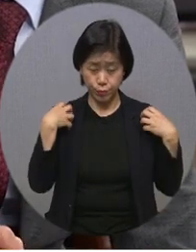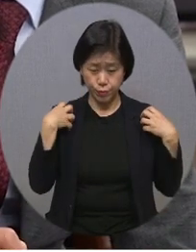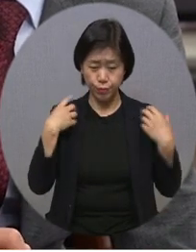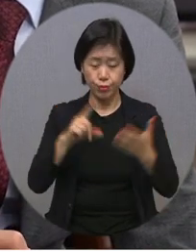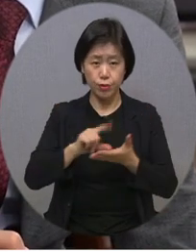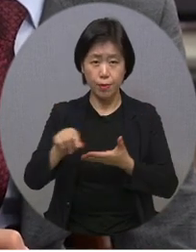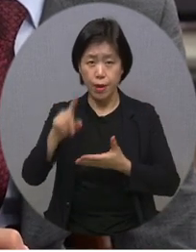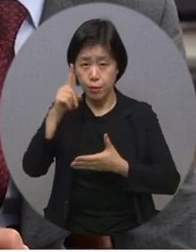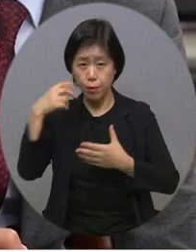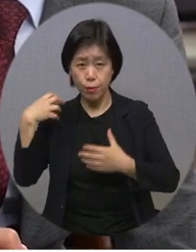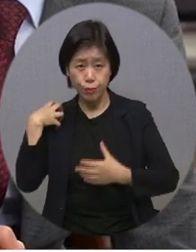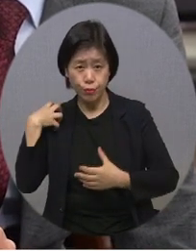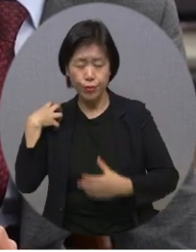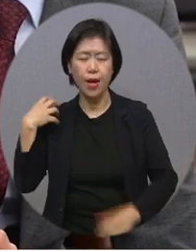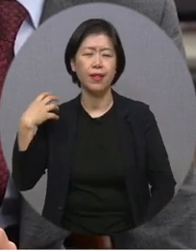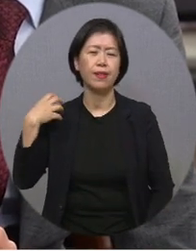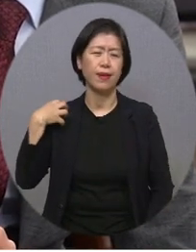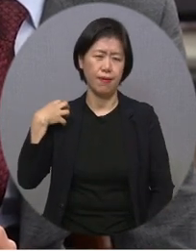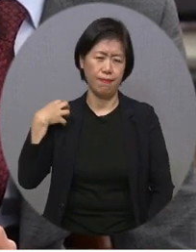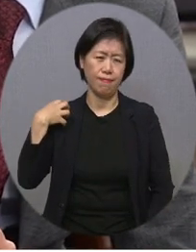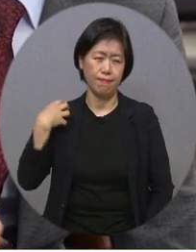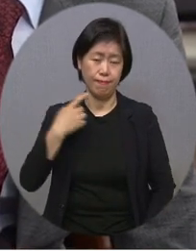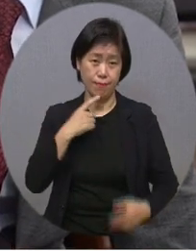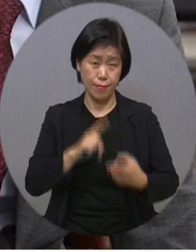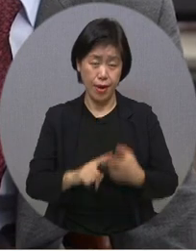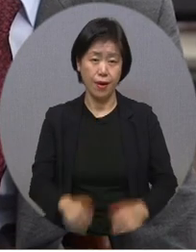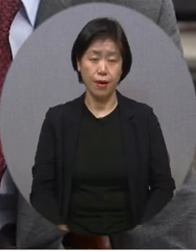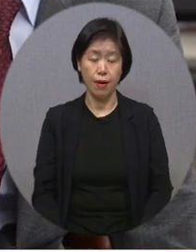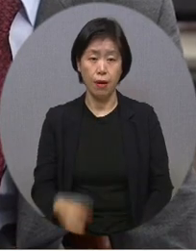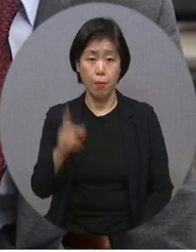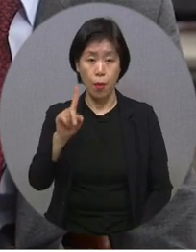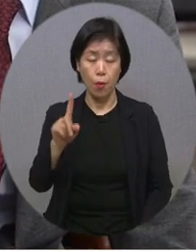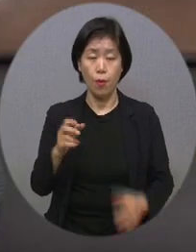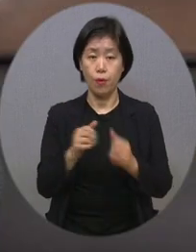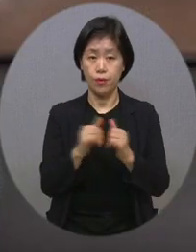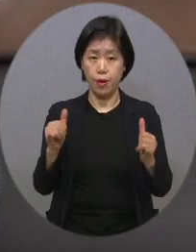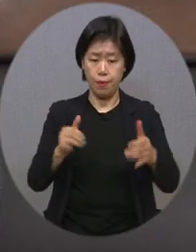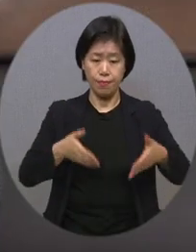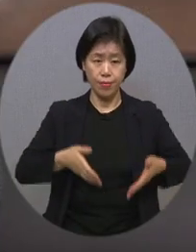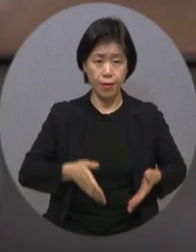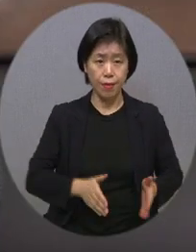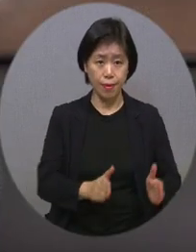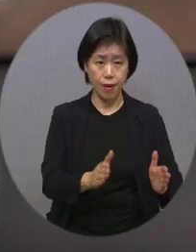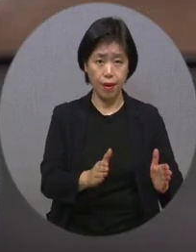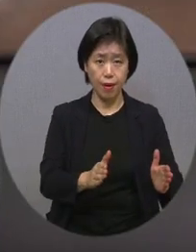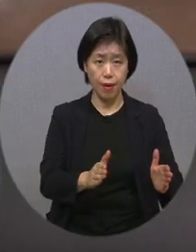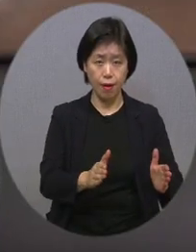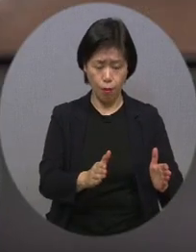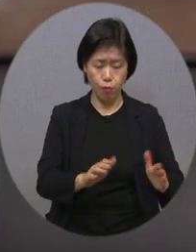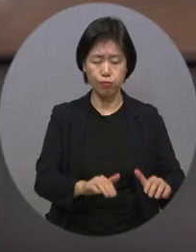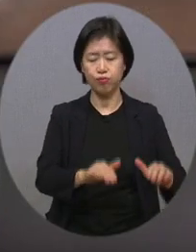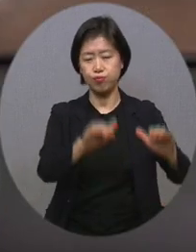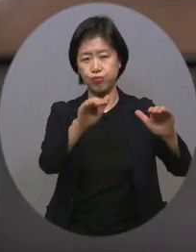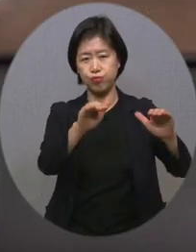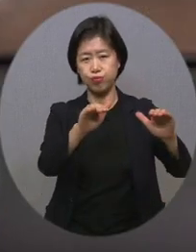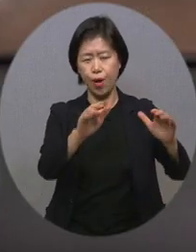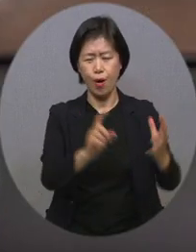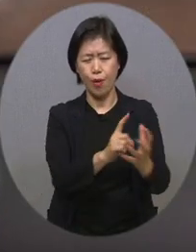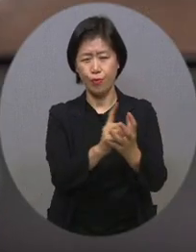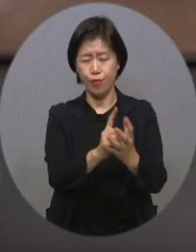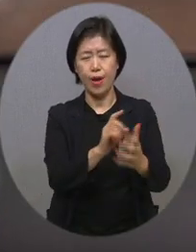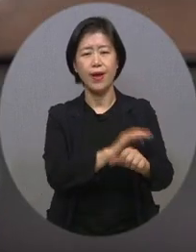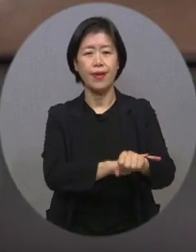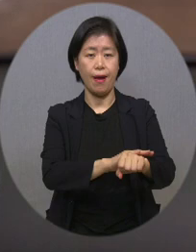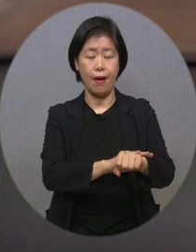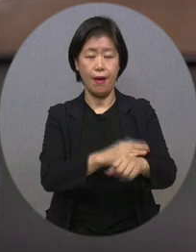지방정부의 저는 책무라고 생각을 합니다. 이 사람이 태어났으면은 이 소외됨 없이 좀